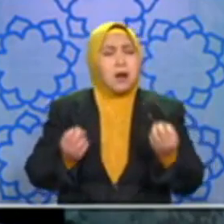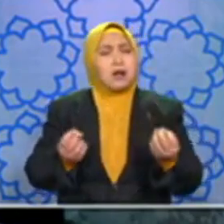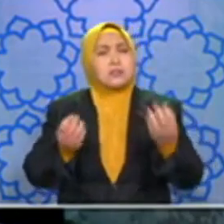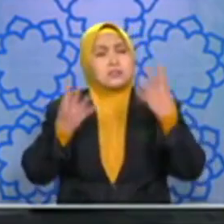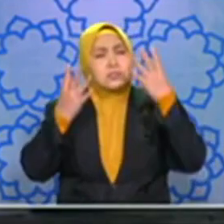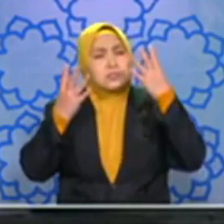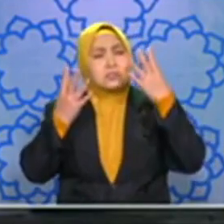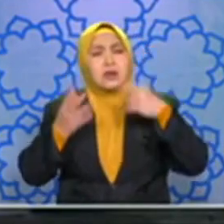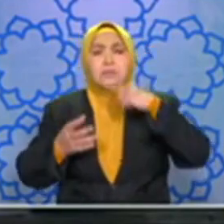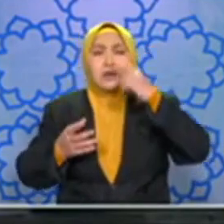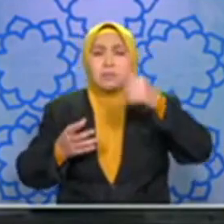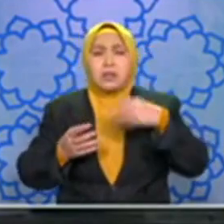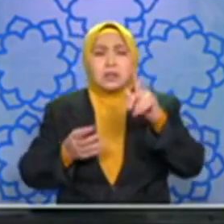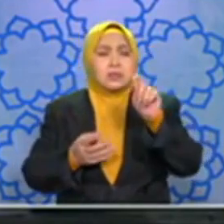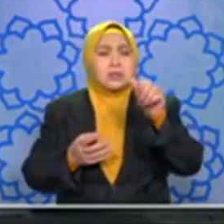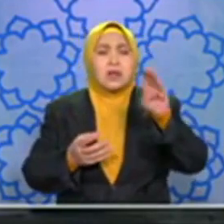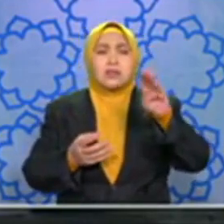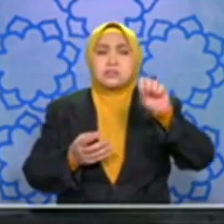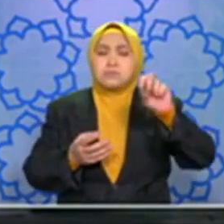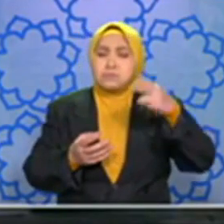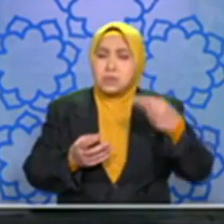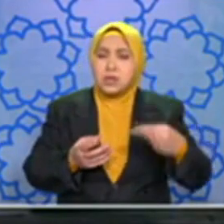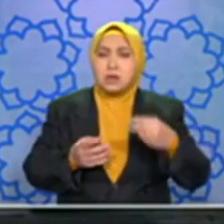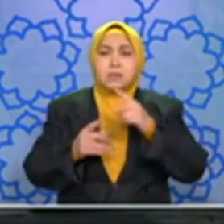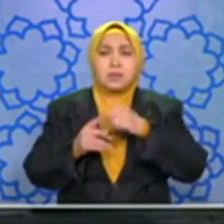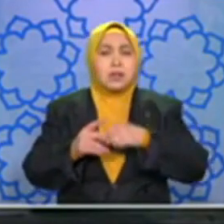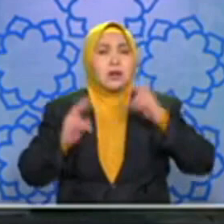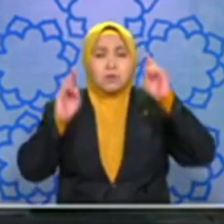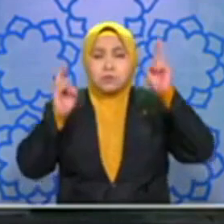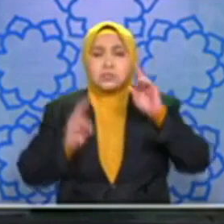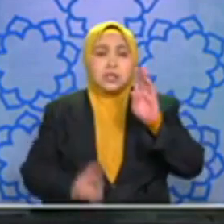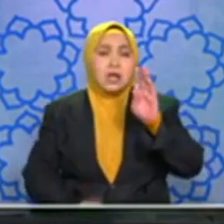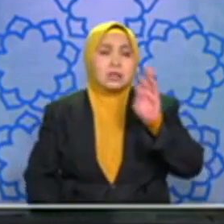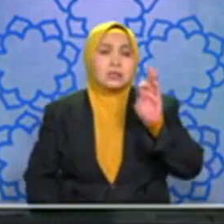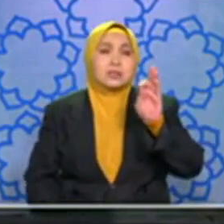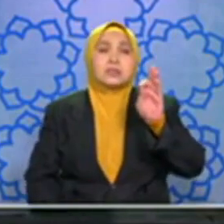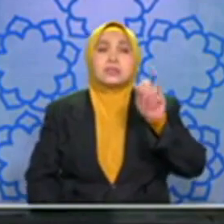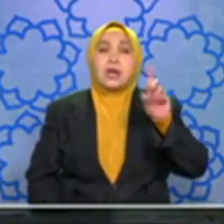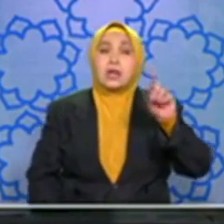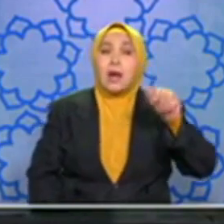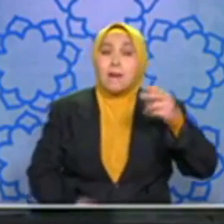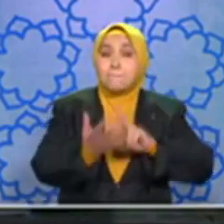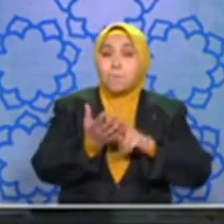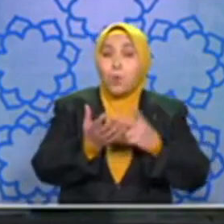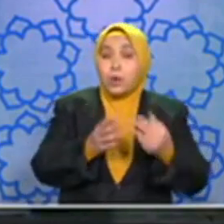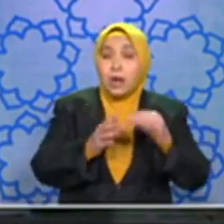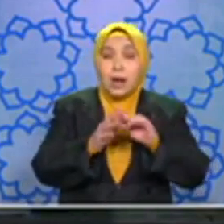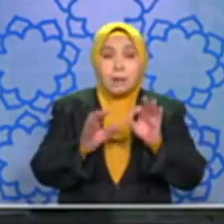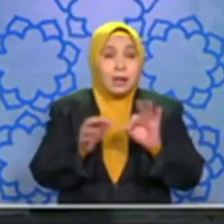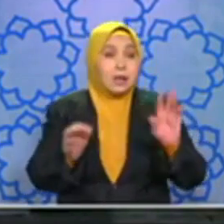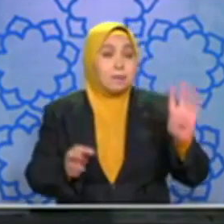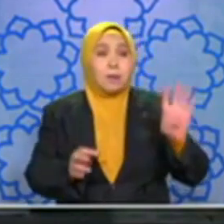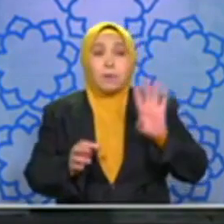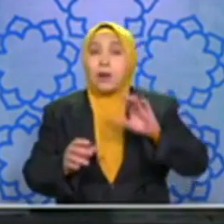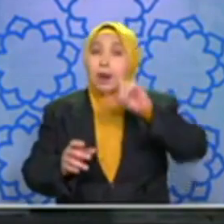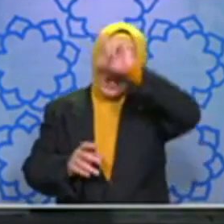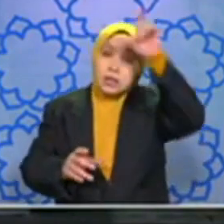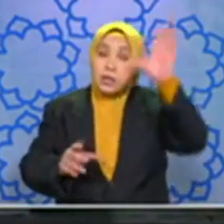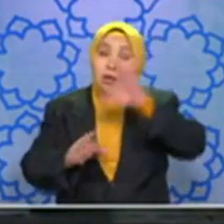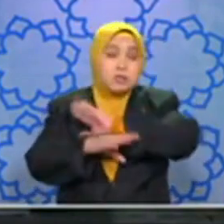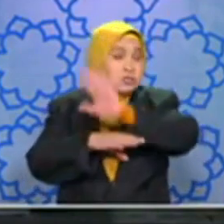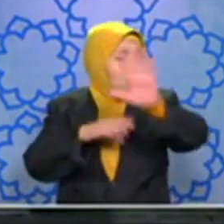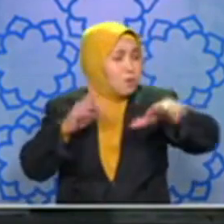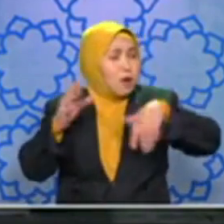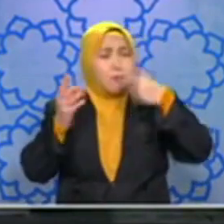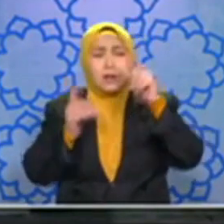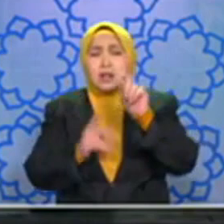yang mengungkapkan tasbih bila dengar apa Safas tadabbur pada ayat 44 tadi, bahawa langit dan bumi seluruhnya